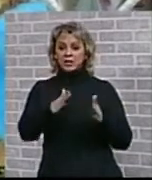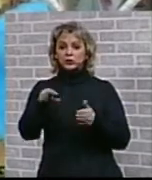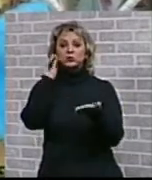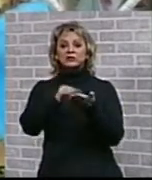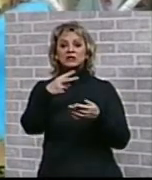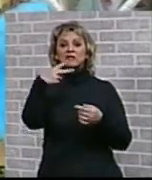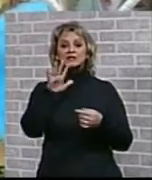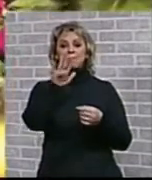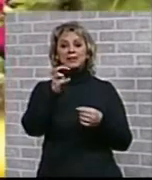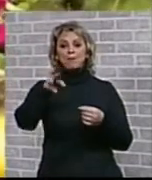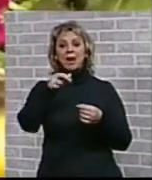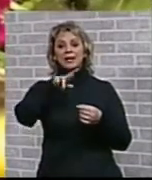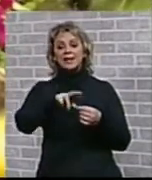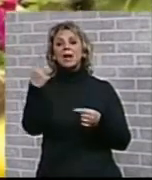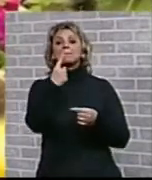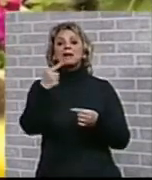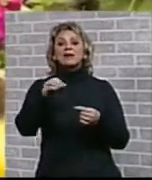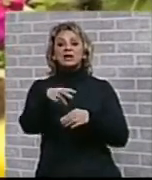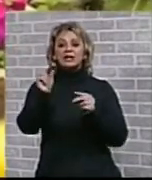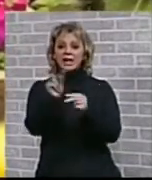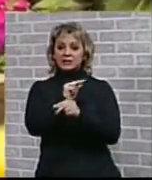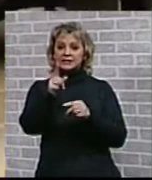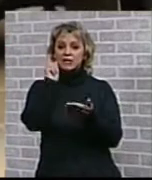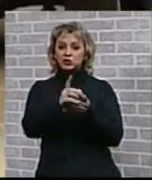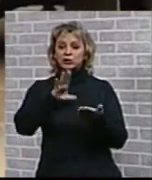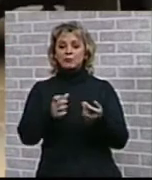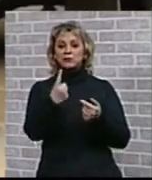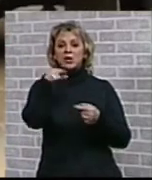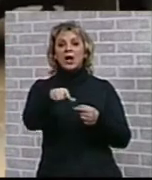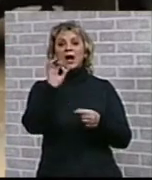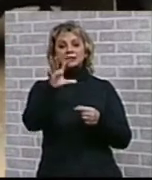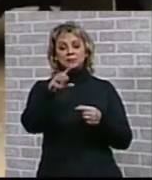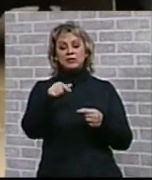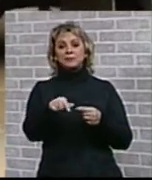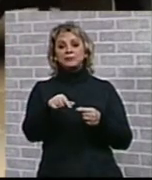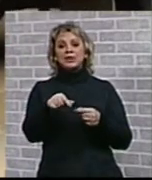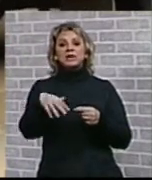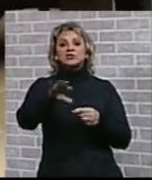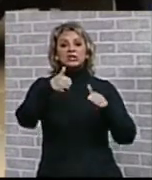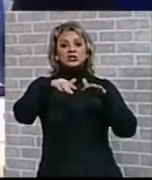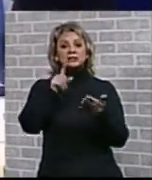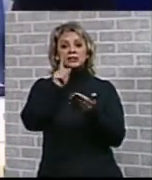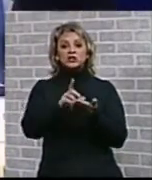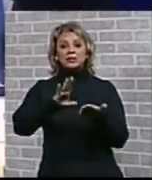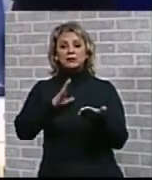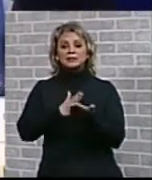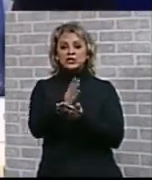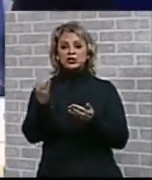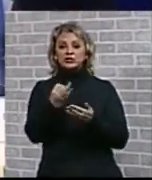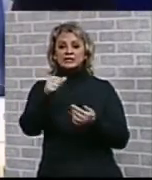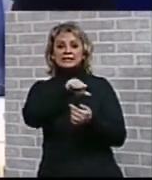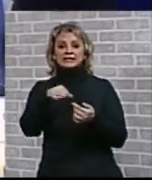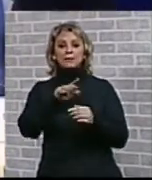утвердят 25 мая. И первые отреставрированные должны появиться уже в октябре. Все решения должны быть ориентированы на интересы